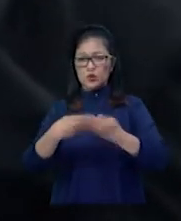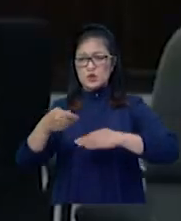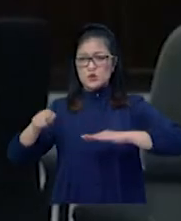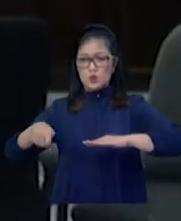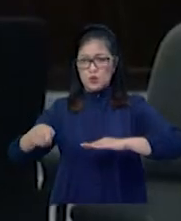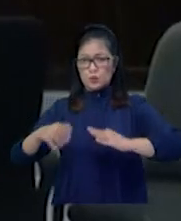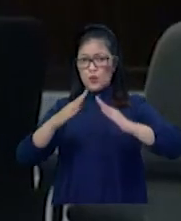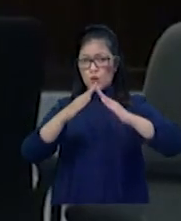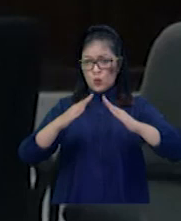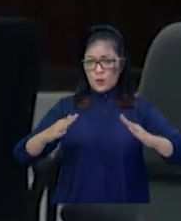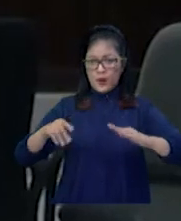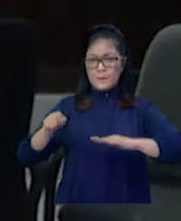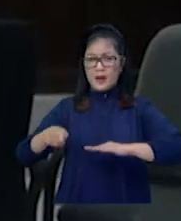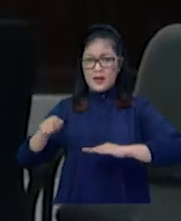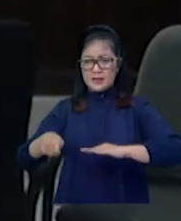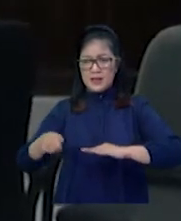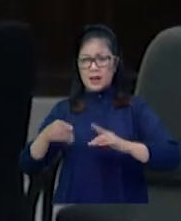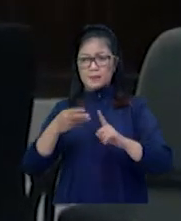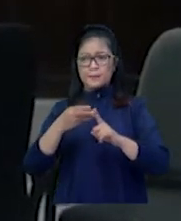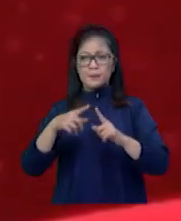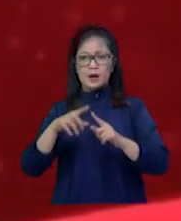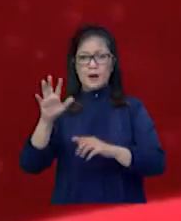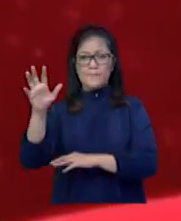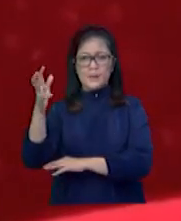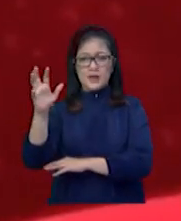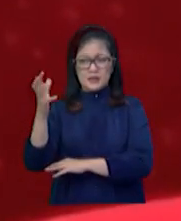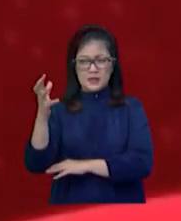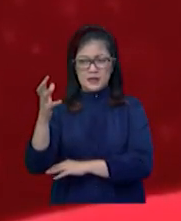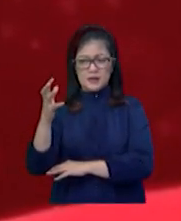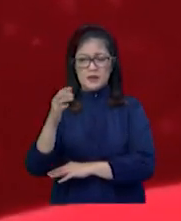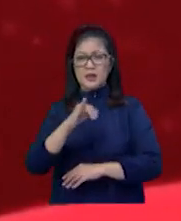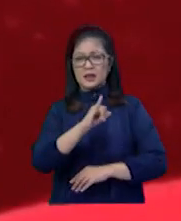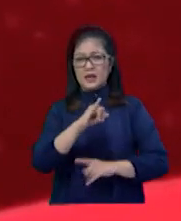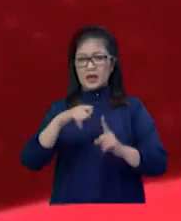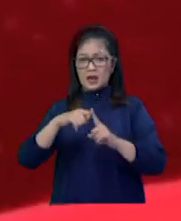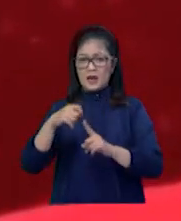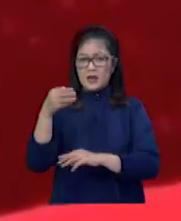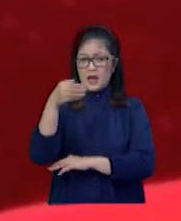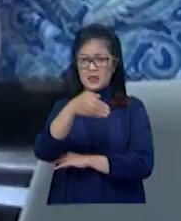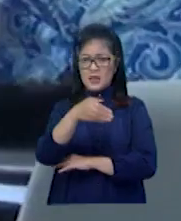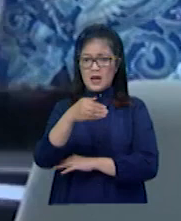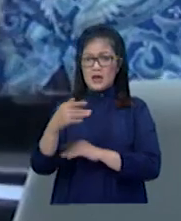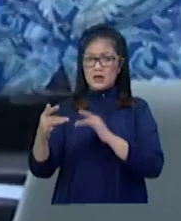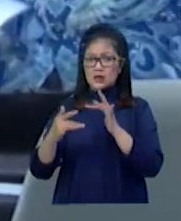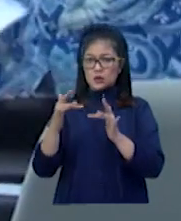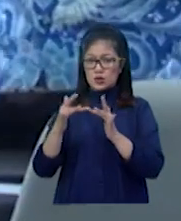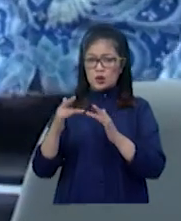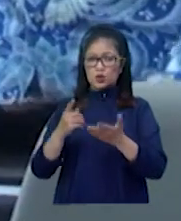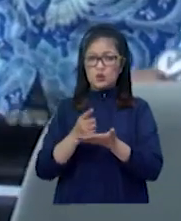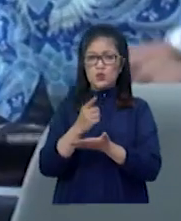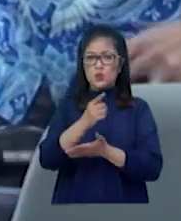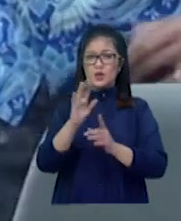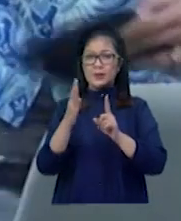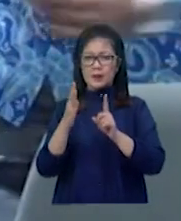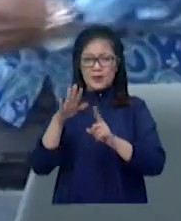malam. Indra Kenz yang hadir secara virtual dalam persidangan tersebut dituntut 15 tahun penjara dan denda 10 miliar